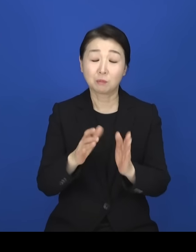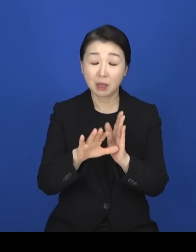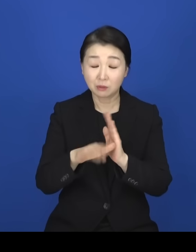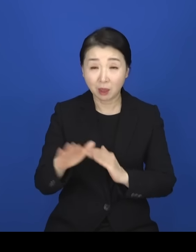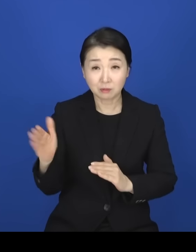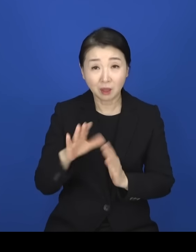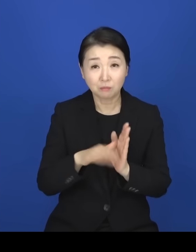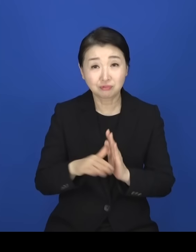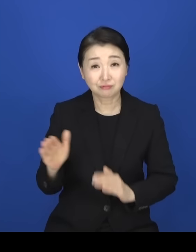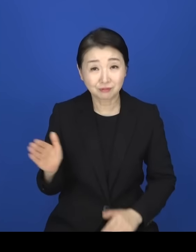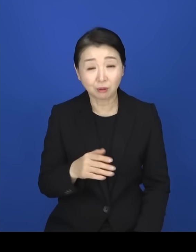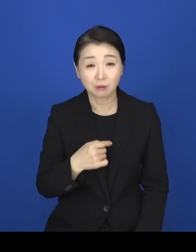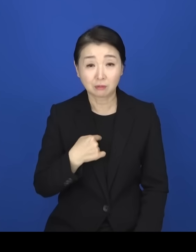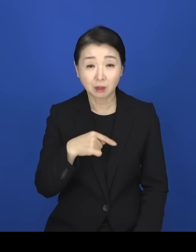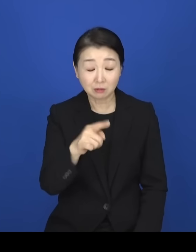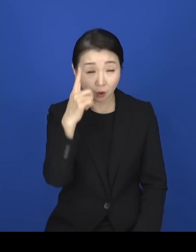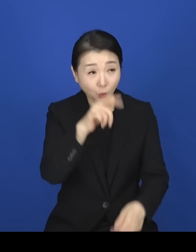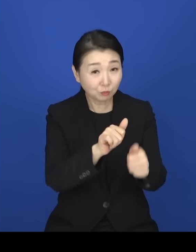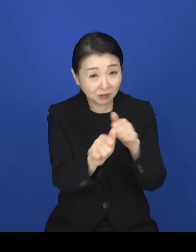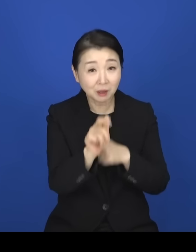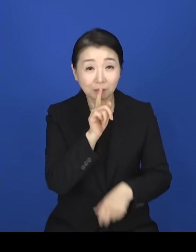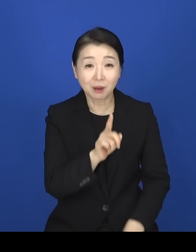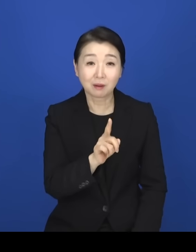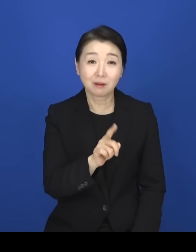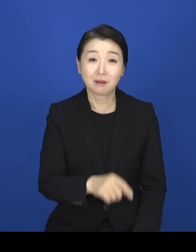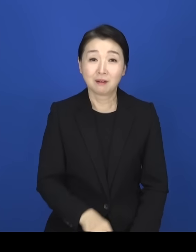순간부터 야, 쟤 잘생겼다.